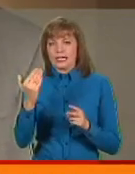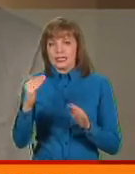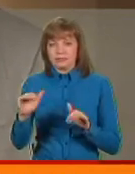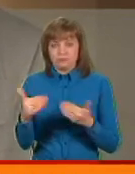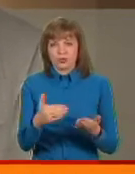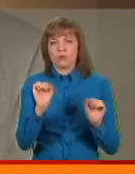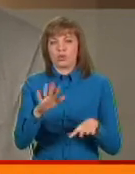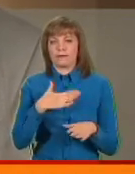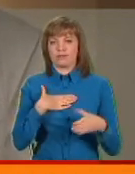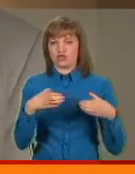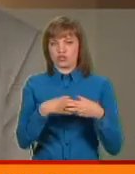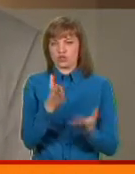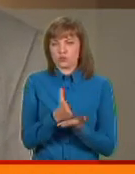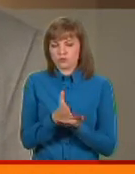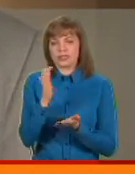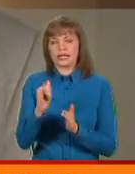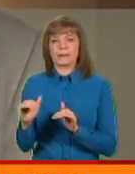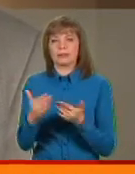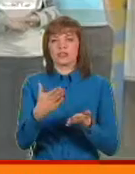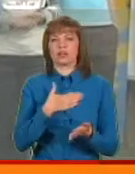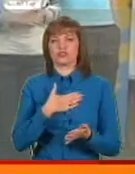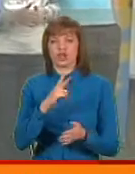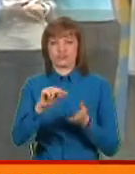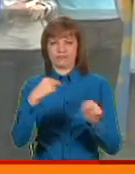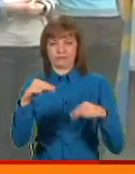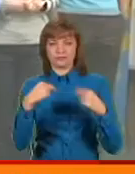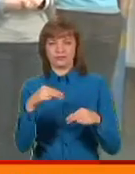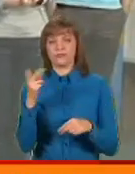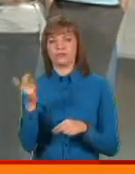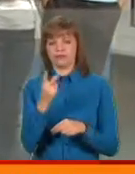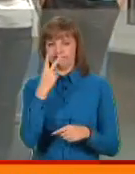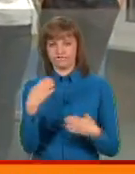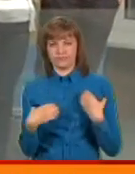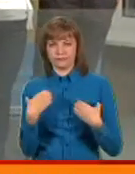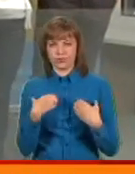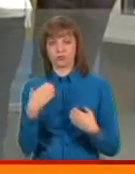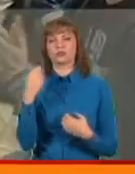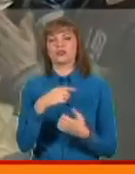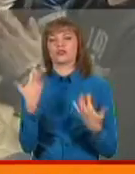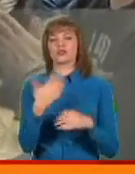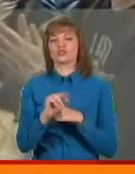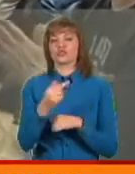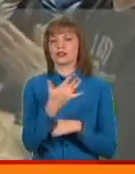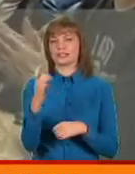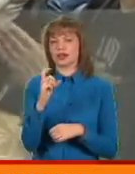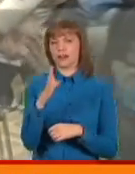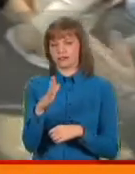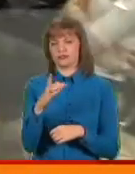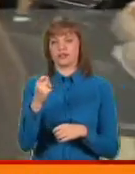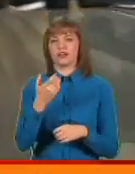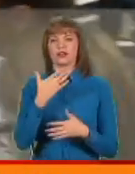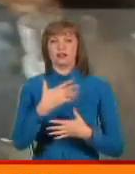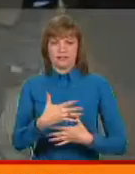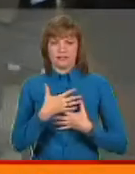могли бы в нашей сети существовать и предлагаться нашим потребителям. Виталий и Максим помітно хвилюються на сцене, та вже за кілька хвилин с